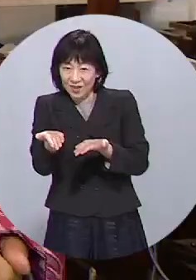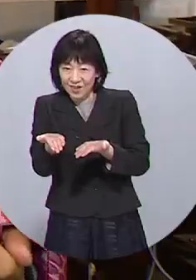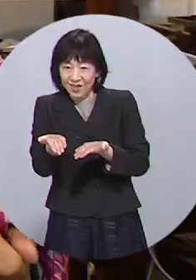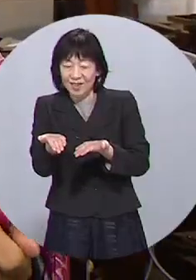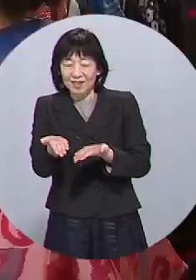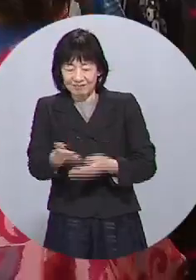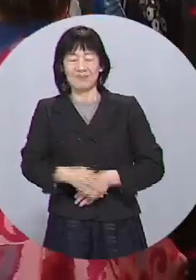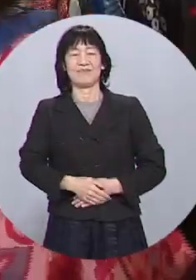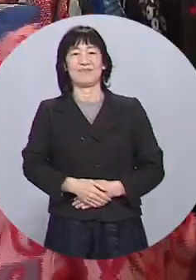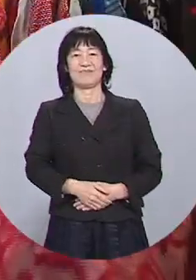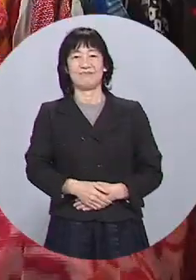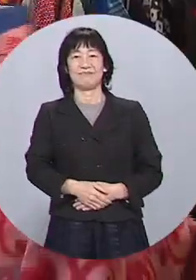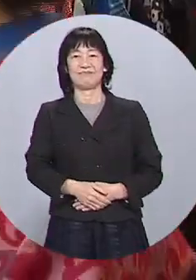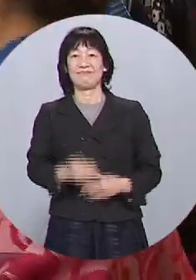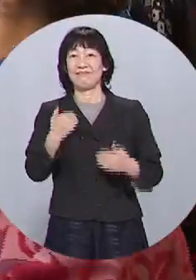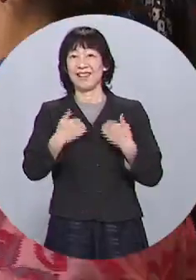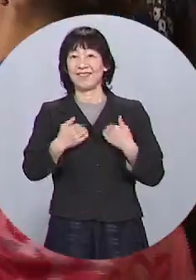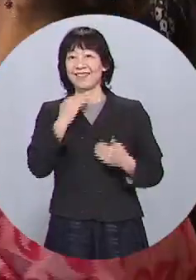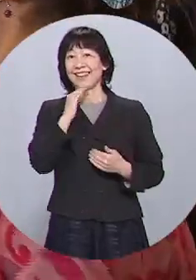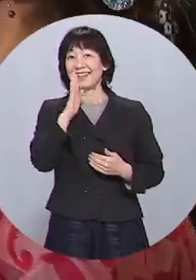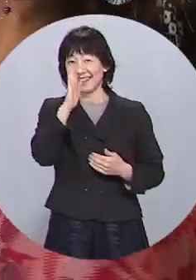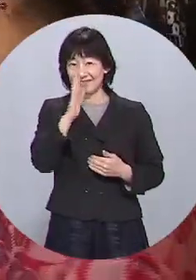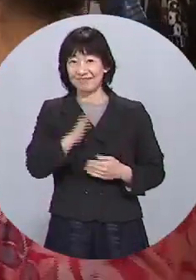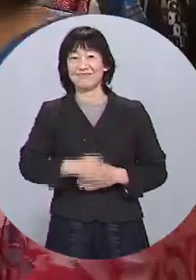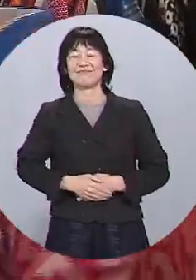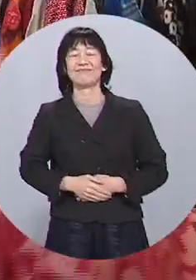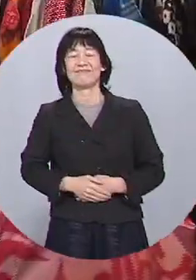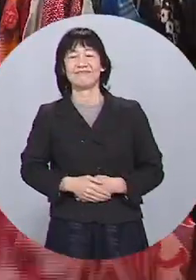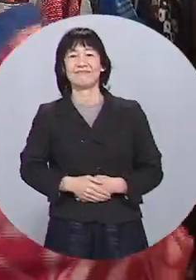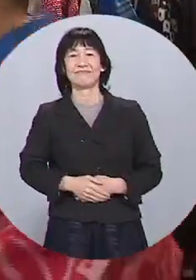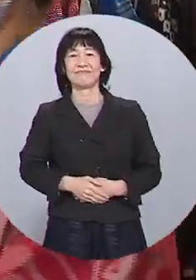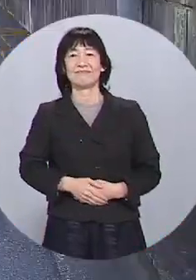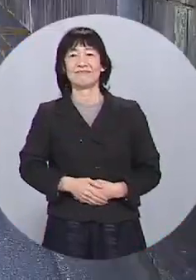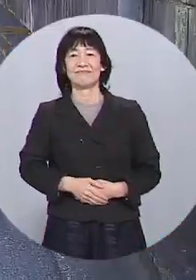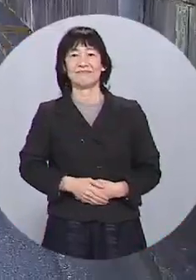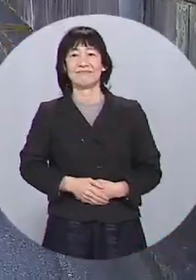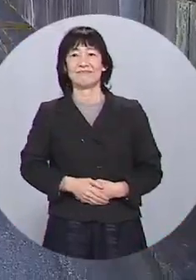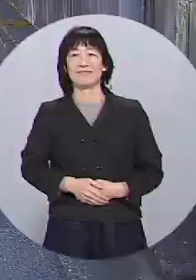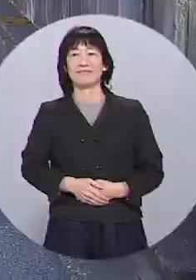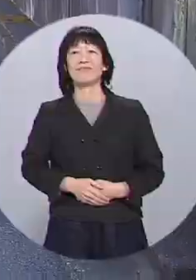あ早速行ってきます。 はい、楽しんできてください。 ありがとうございます。 はい、いらっしゃい。